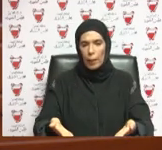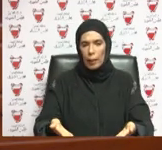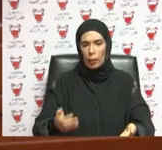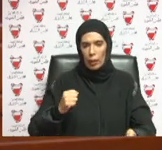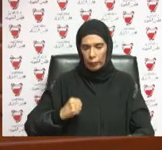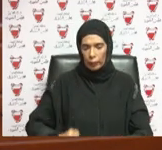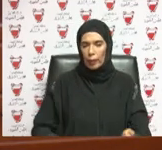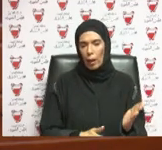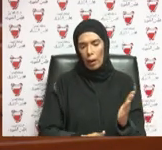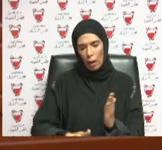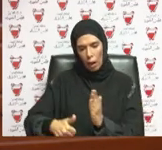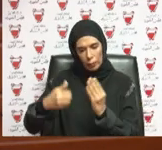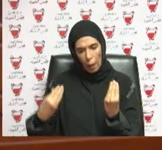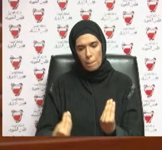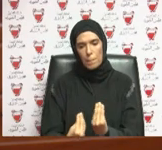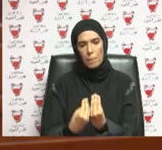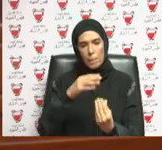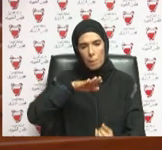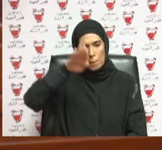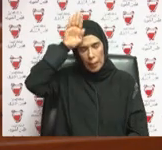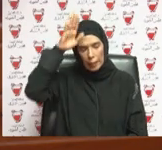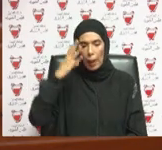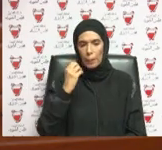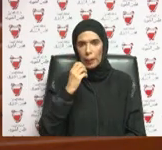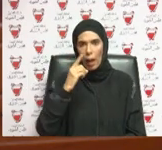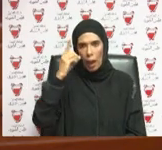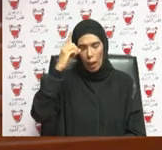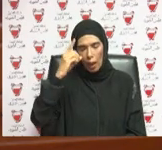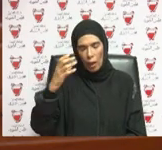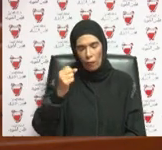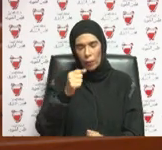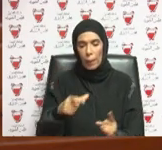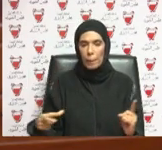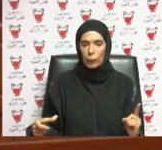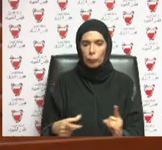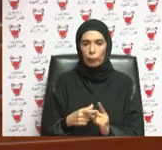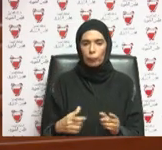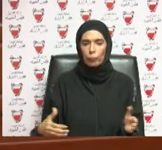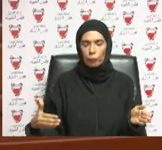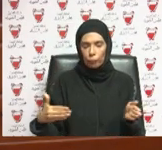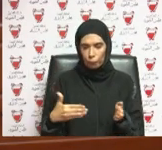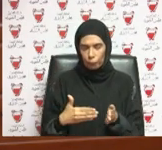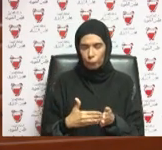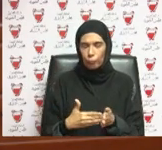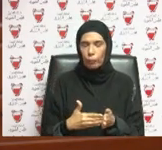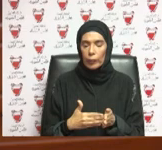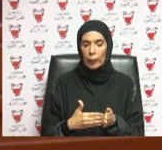تحت راية سيدي جلالة الملك حفظه الله ورعاه. وأختم معالي الرئيس